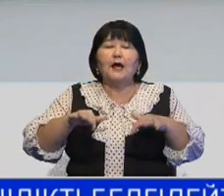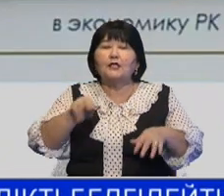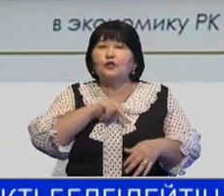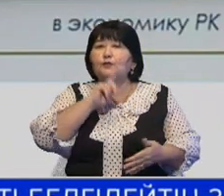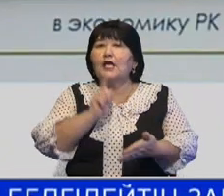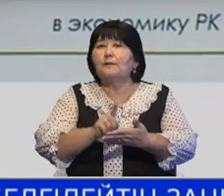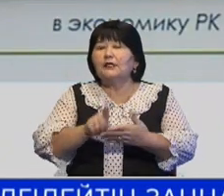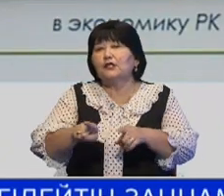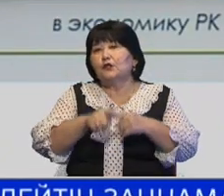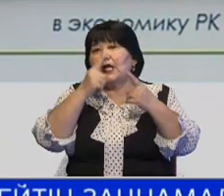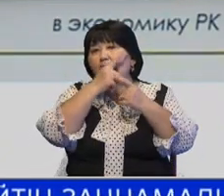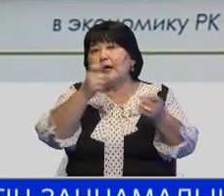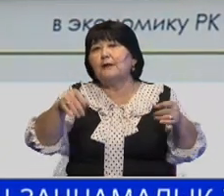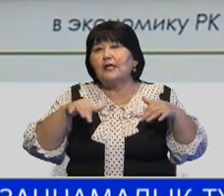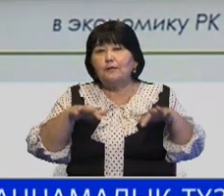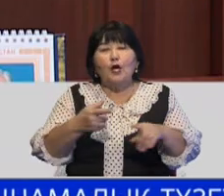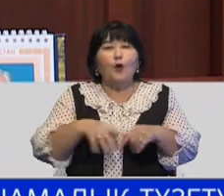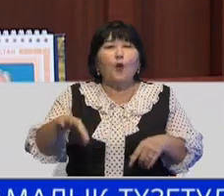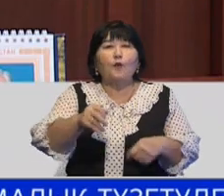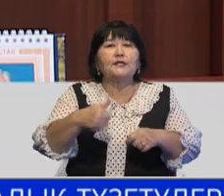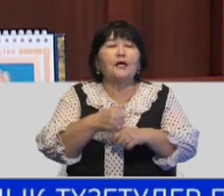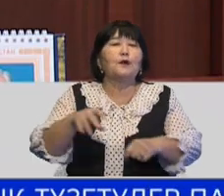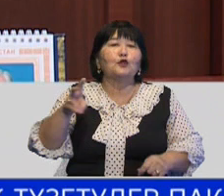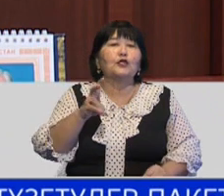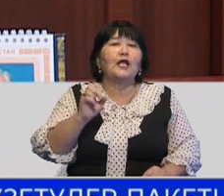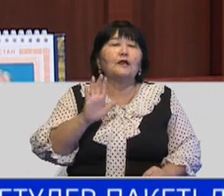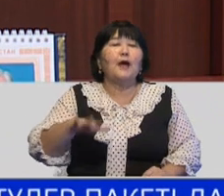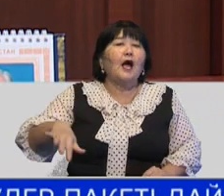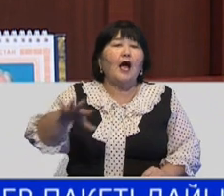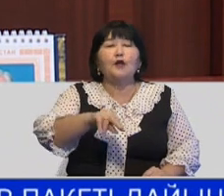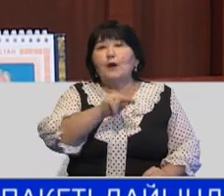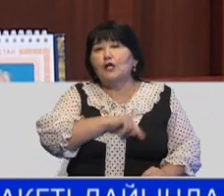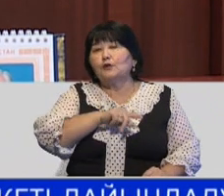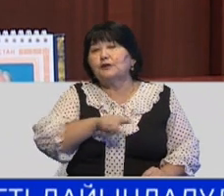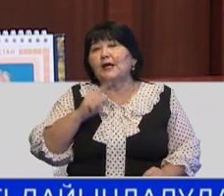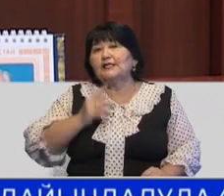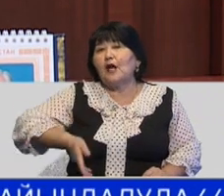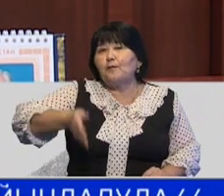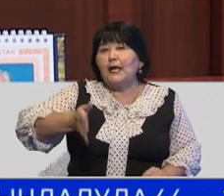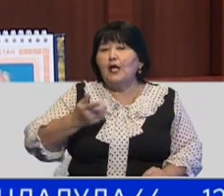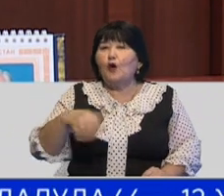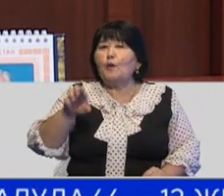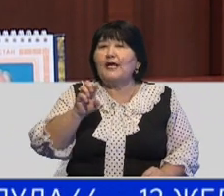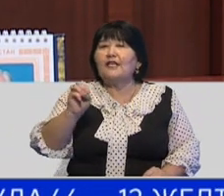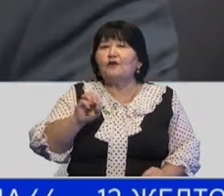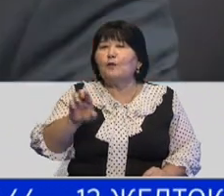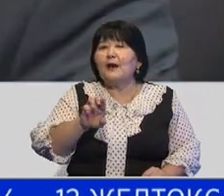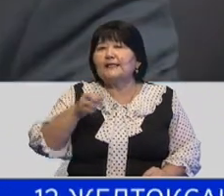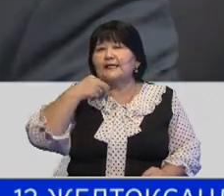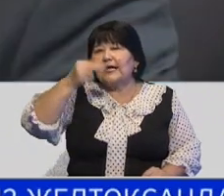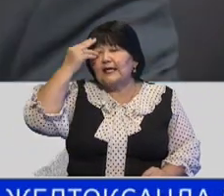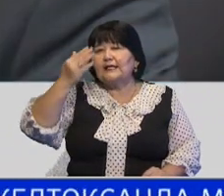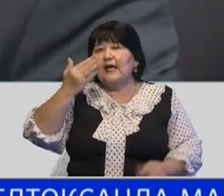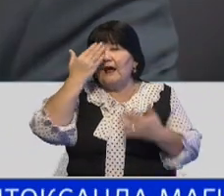алдағы міндеттер жайлы хабарлама жасады. Облыс әкімі Нұрлыбек Нәлібаев аймақтағы жұмыс барысын баяндады. Ол Батыс Еуропа, Батыс Қытай